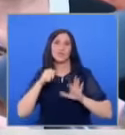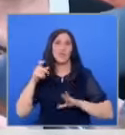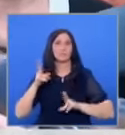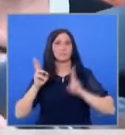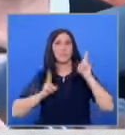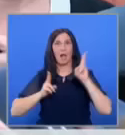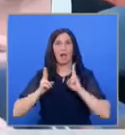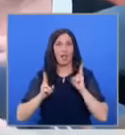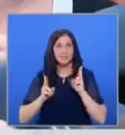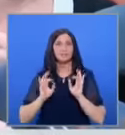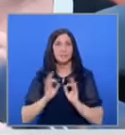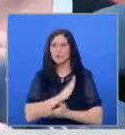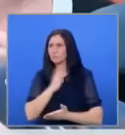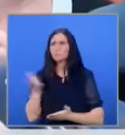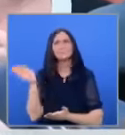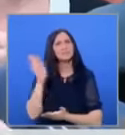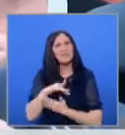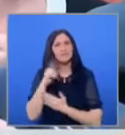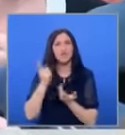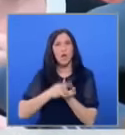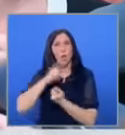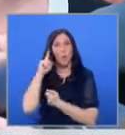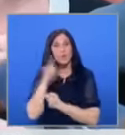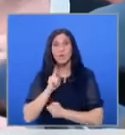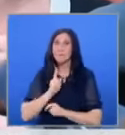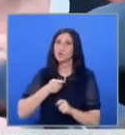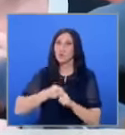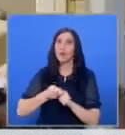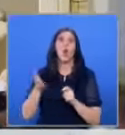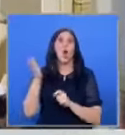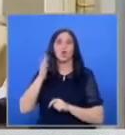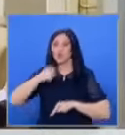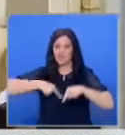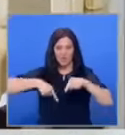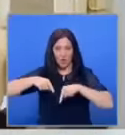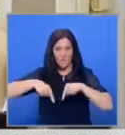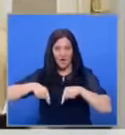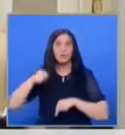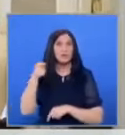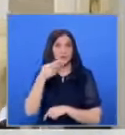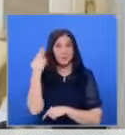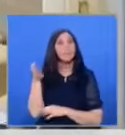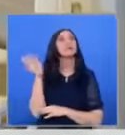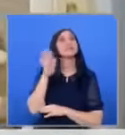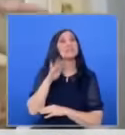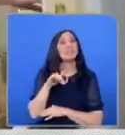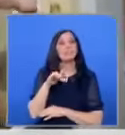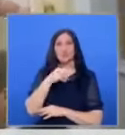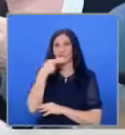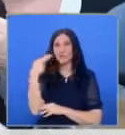Така че в следващите няколко дена може да се направят още совалки по тази тема. Следващата